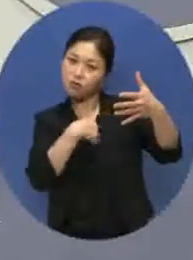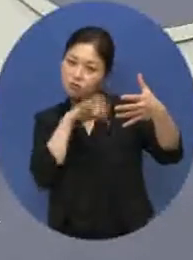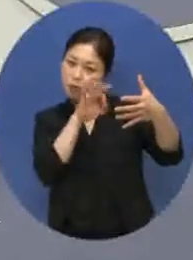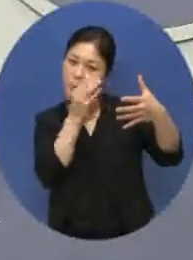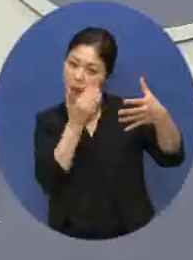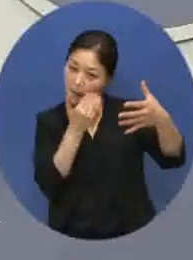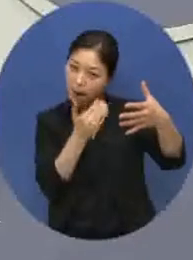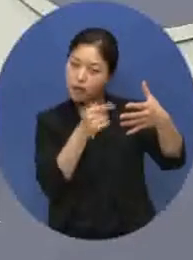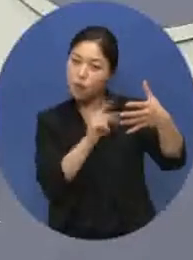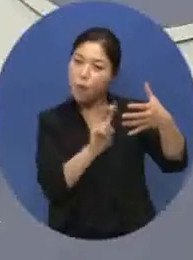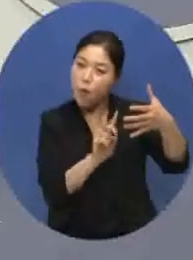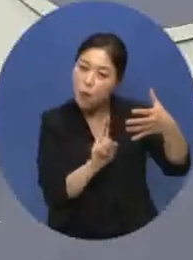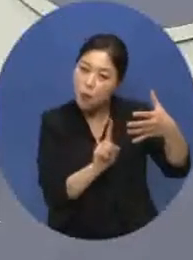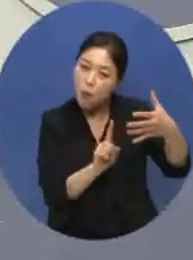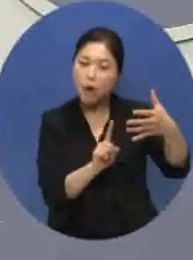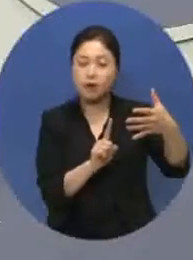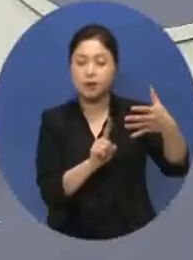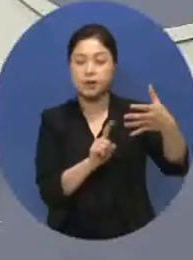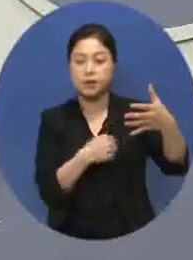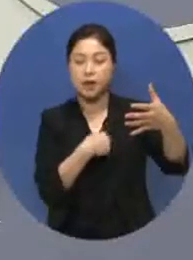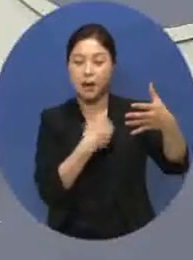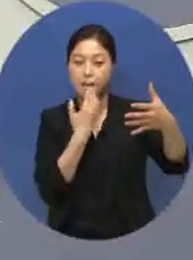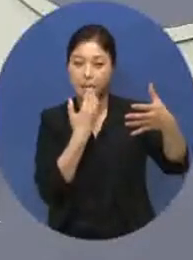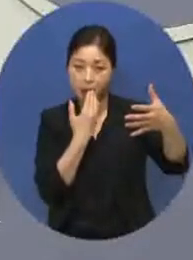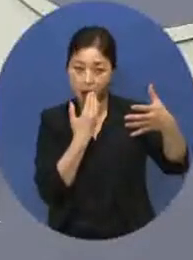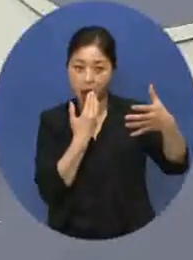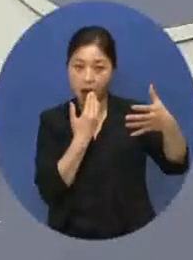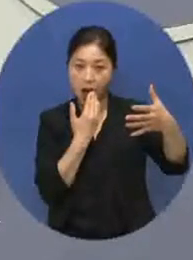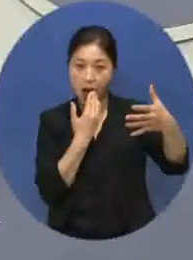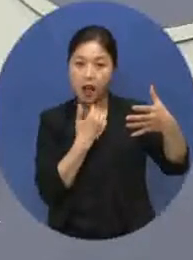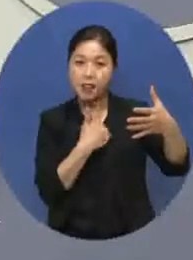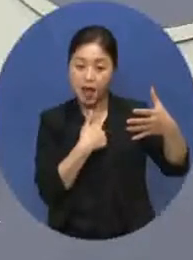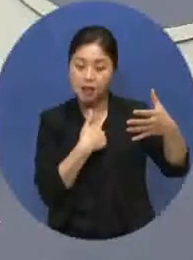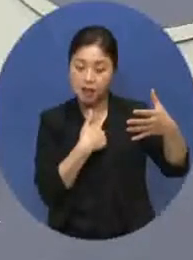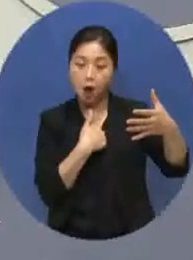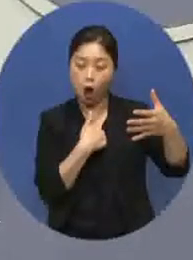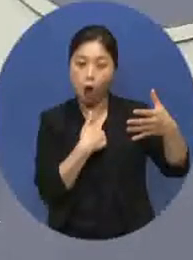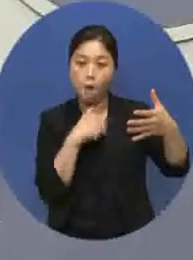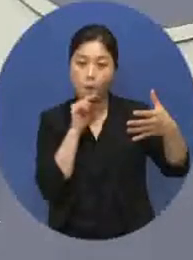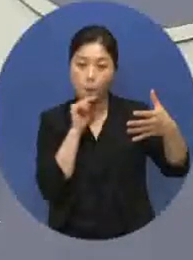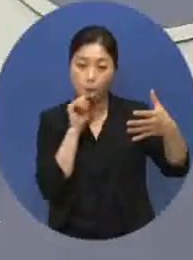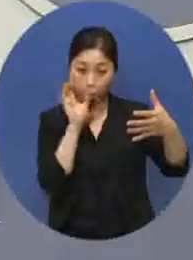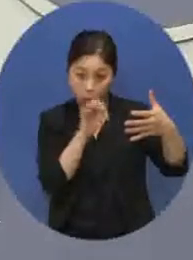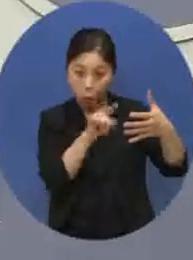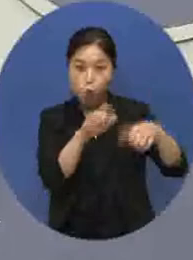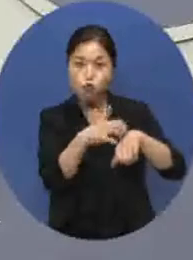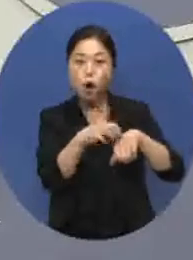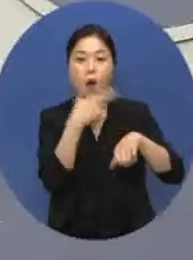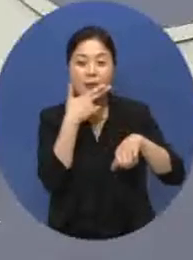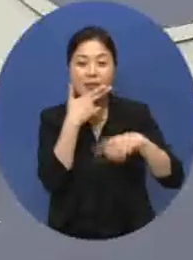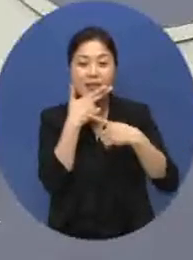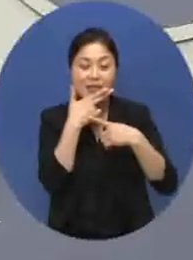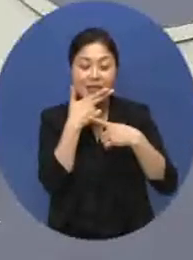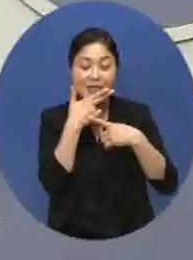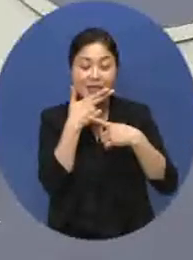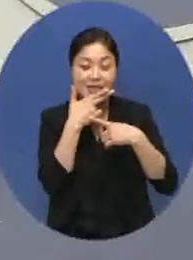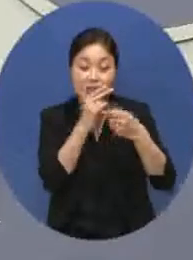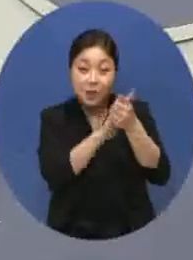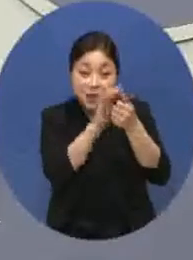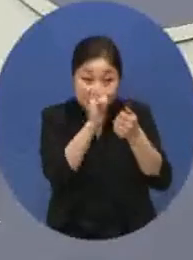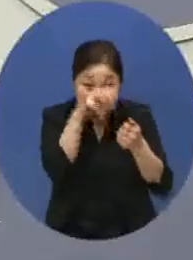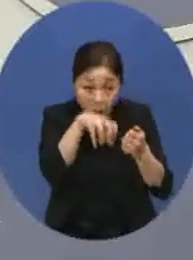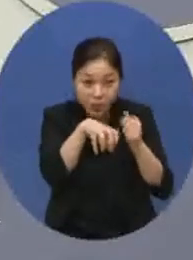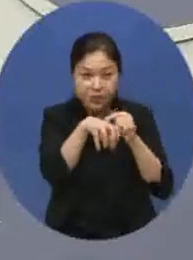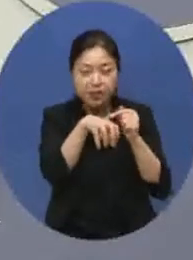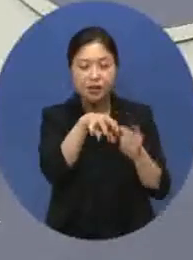보셔서 아, 내가 볼 수 있는 나에게 맞춤되는 서비스를 채택하는 그 공연물을 찾아서